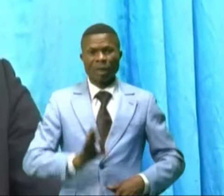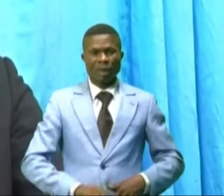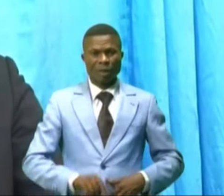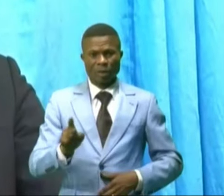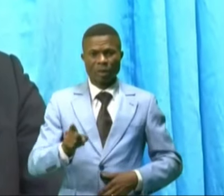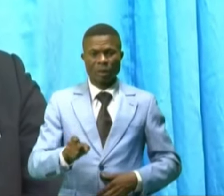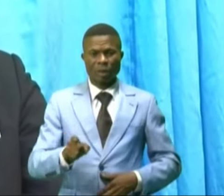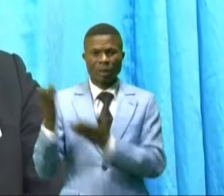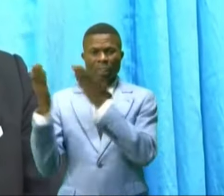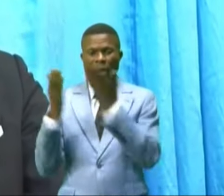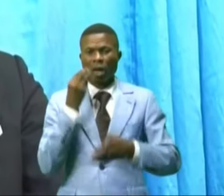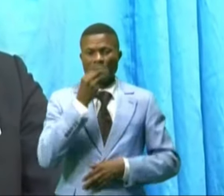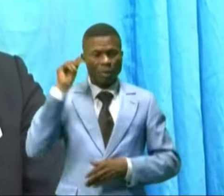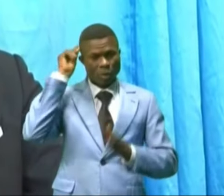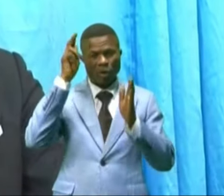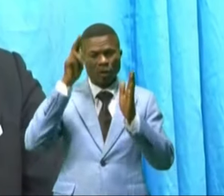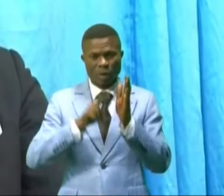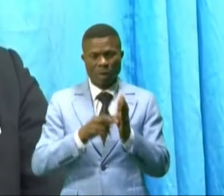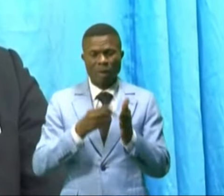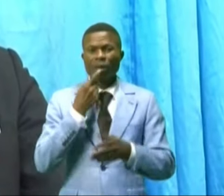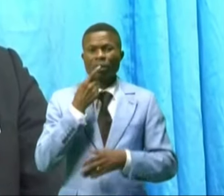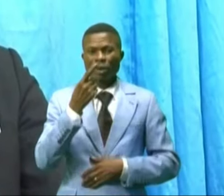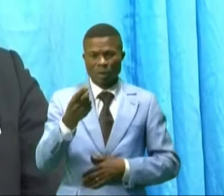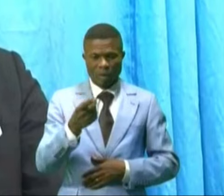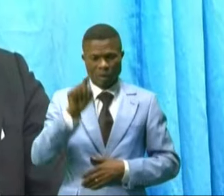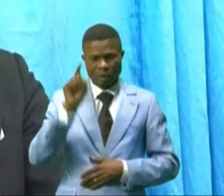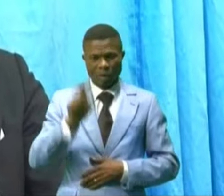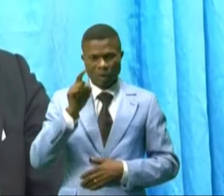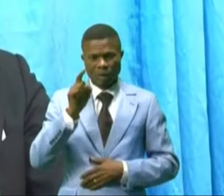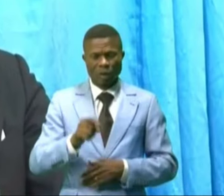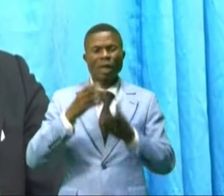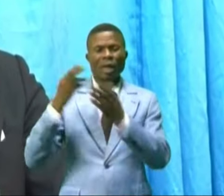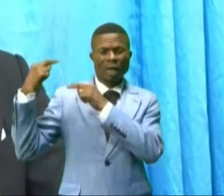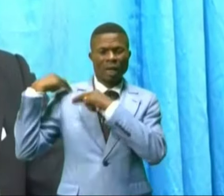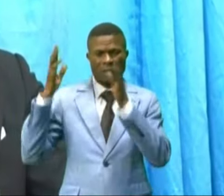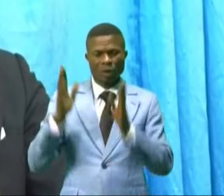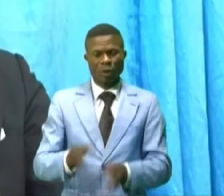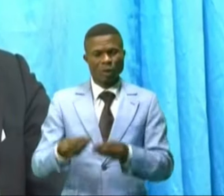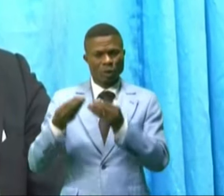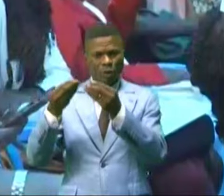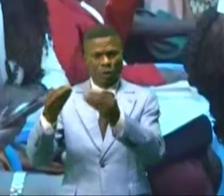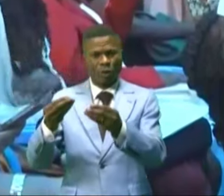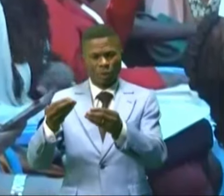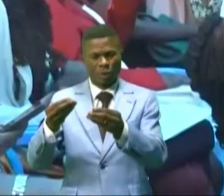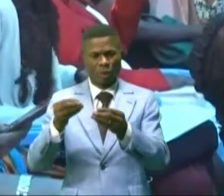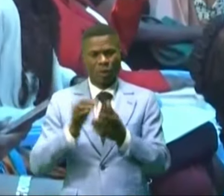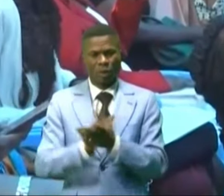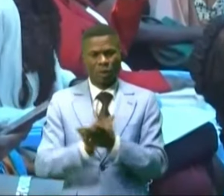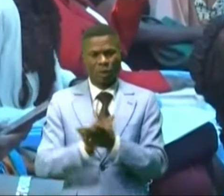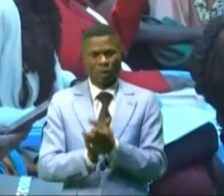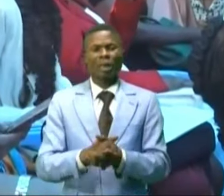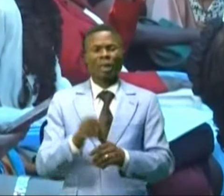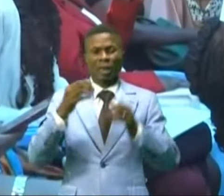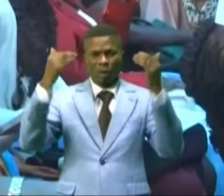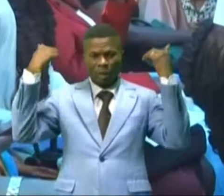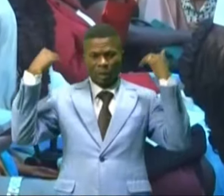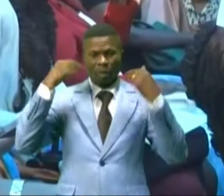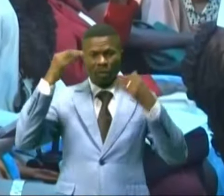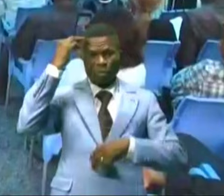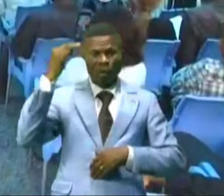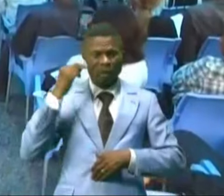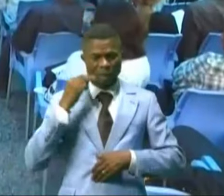Le porte-parole du gouvernement RD congolais revient sur la responsabilité lui incombe à la tête du ministère de la Communication et